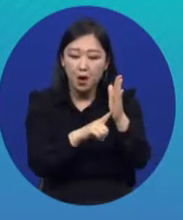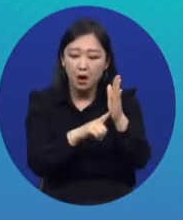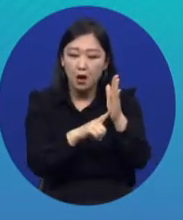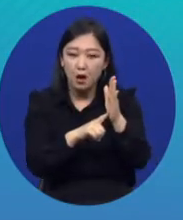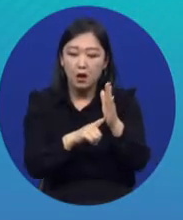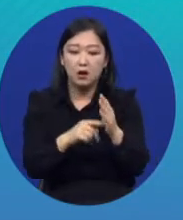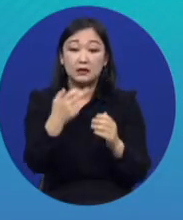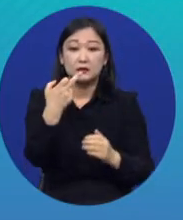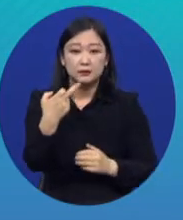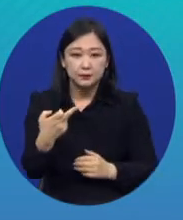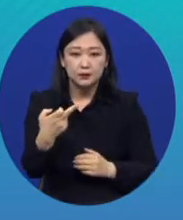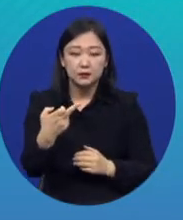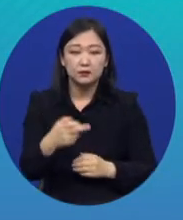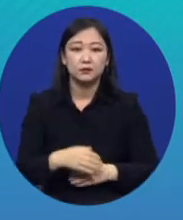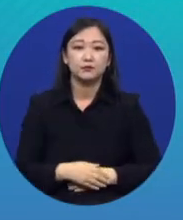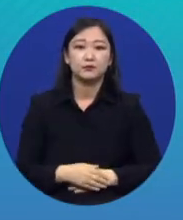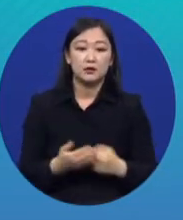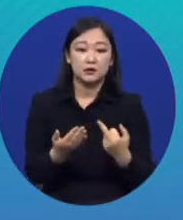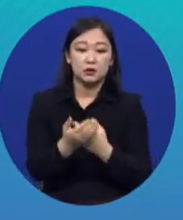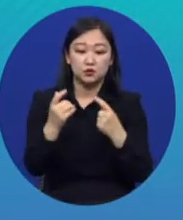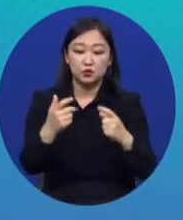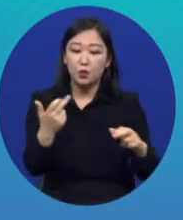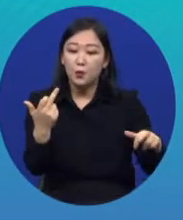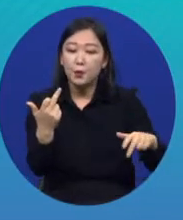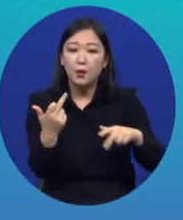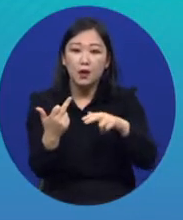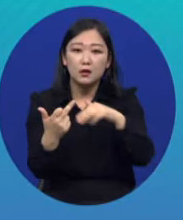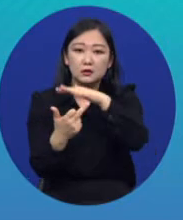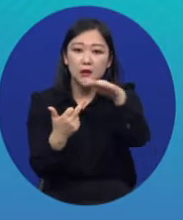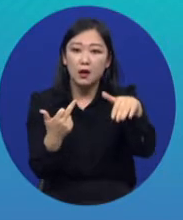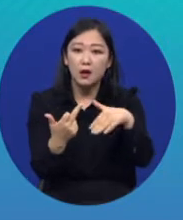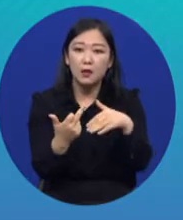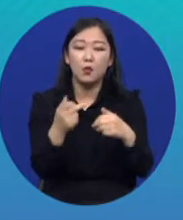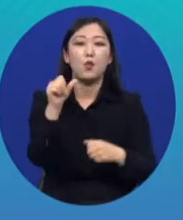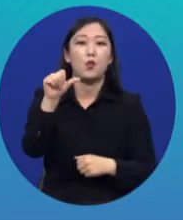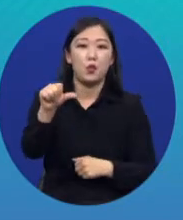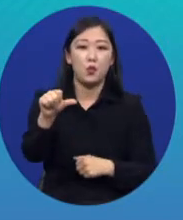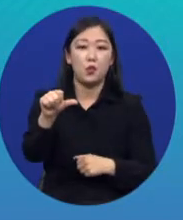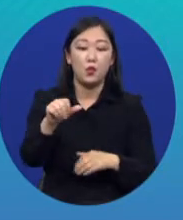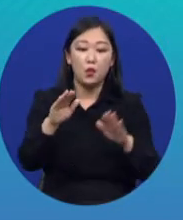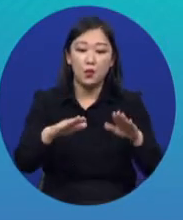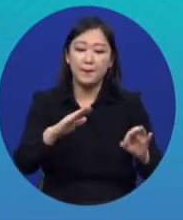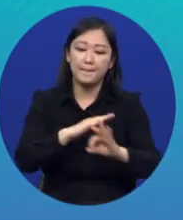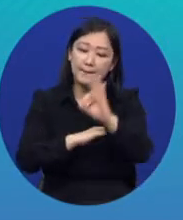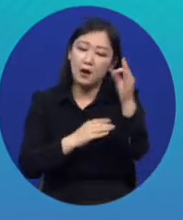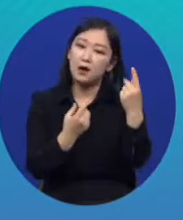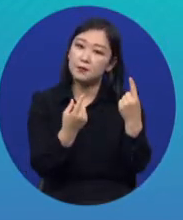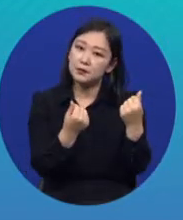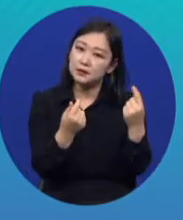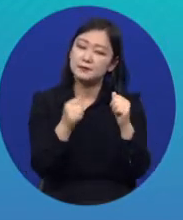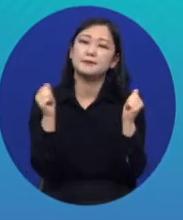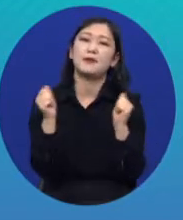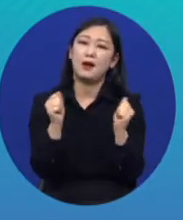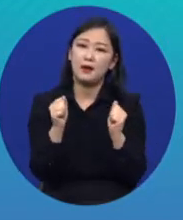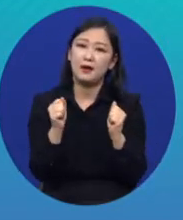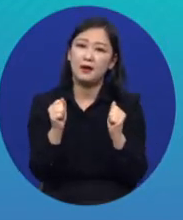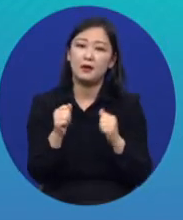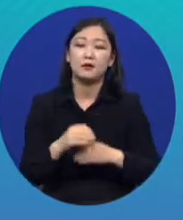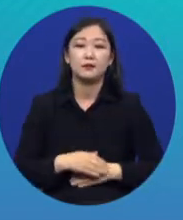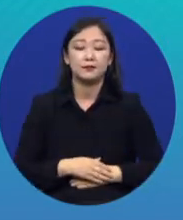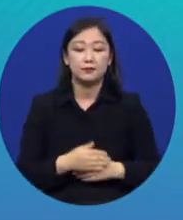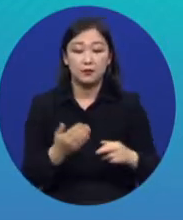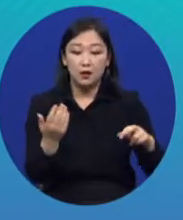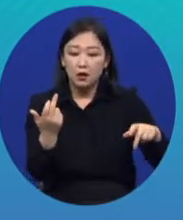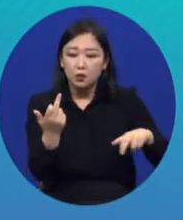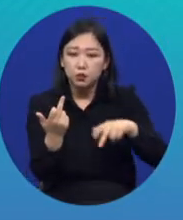지역에서 12 돌을 보이 겠군요 제주도 3g 는 오도로 시작하겠습니다 오늘 아침 과 비슷하게 쌀쌀 하겠는데요 한라산